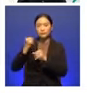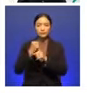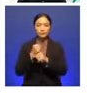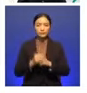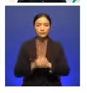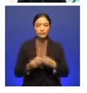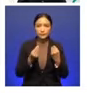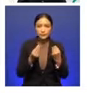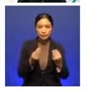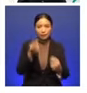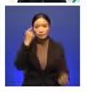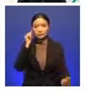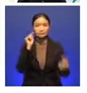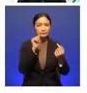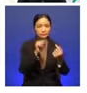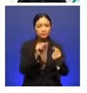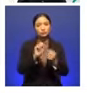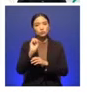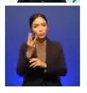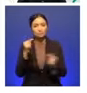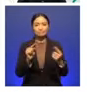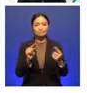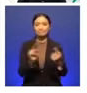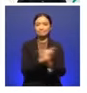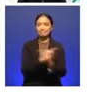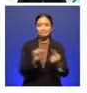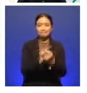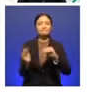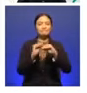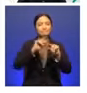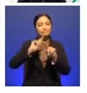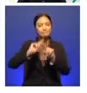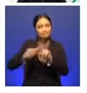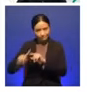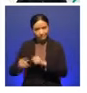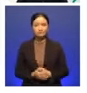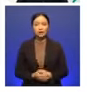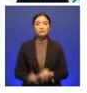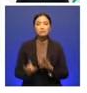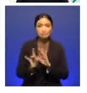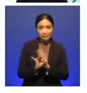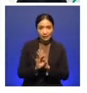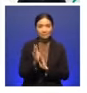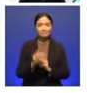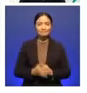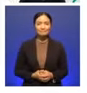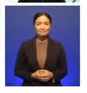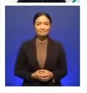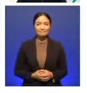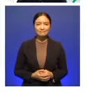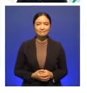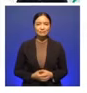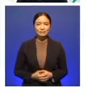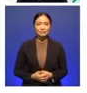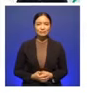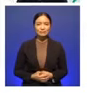ะทำให้เกิดการเข้าถึงสวัสดิการทางสังคมมากขึ้นนะครับสไลด์ถัดไปครับเรื่องสุดท้ายนะครับเรื่องระบ